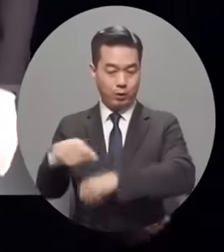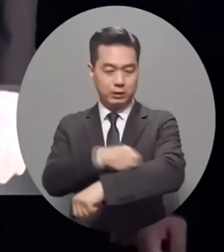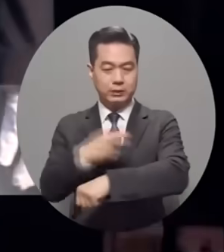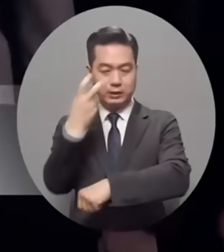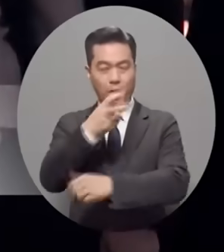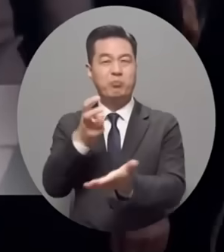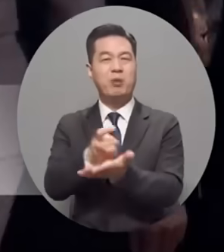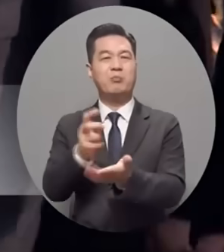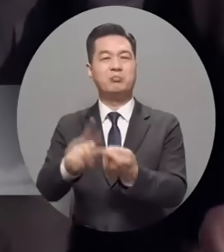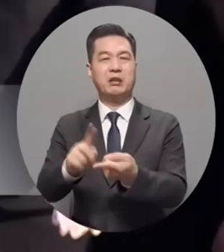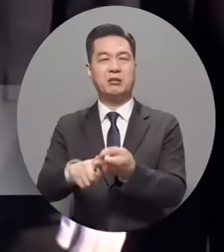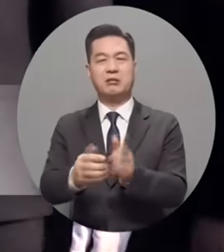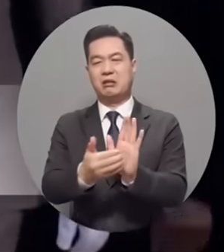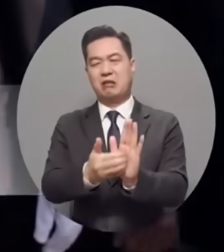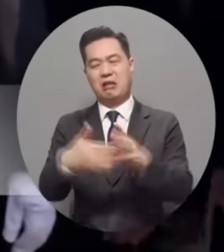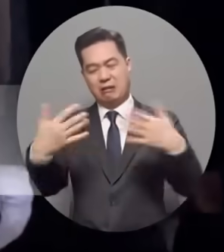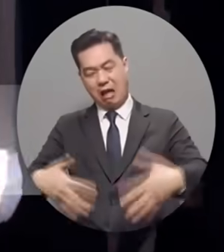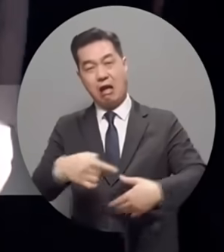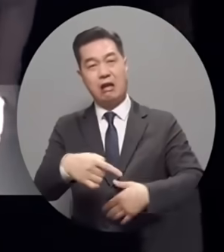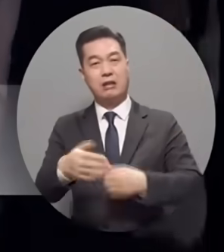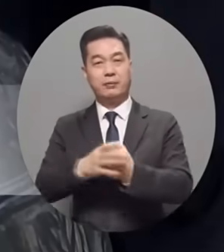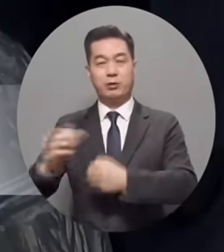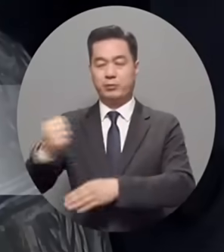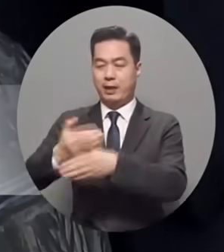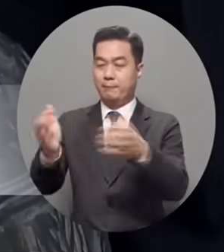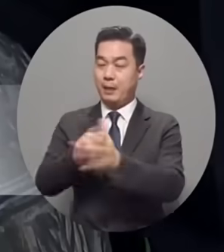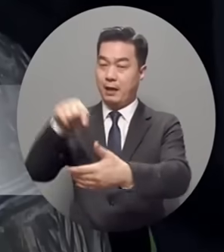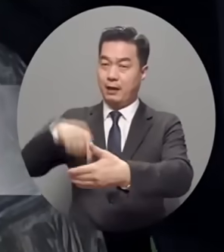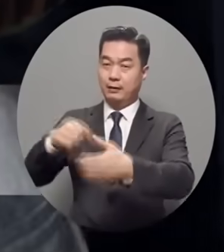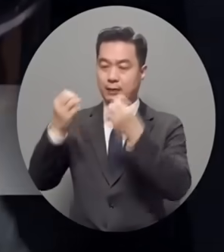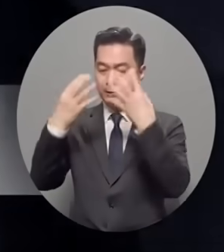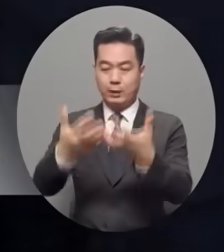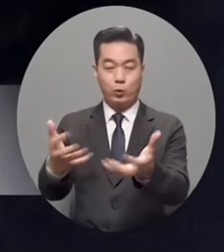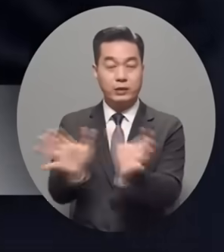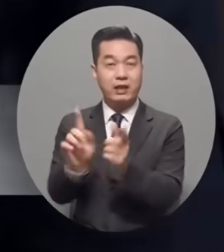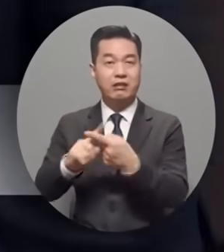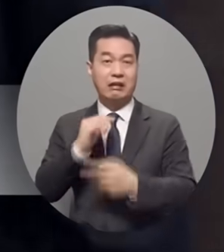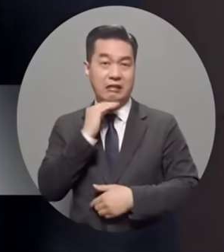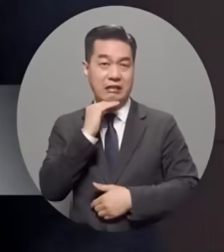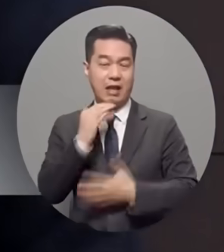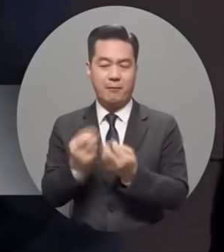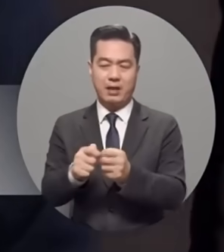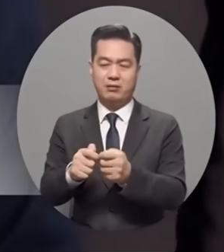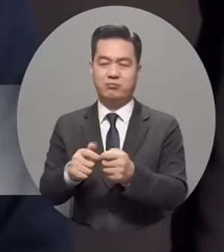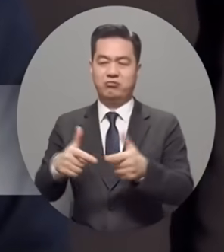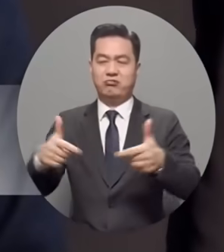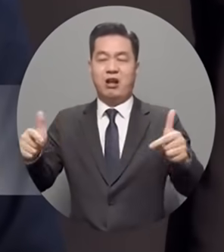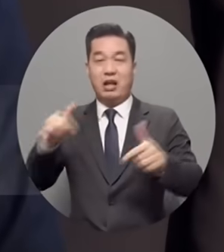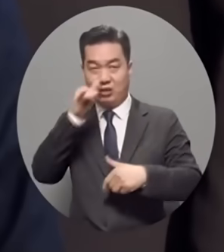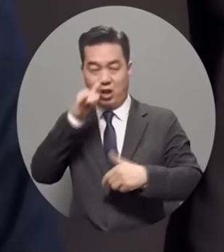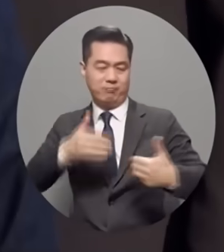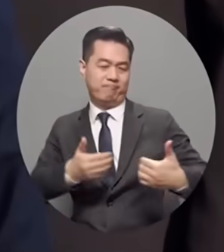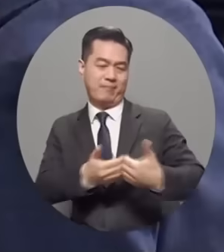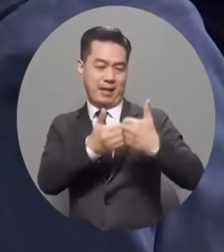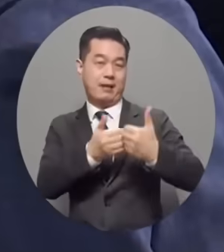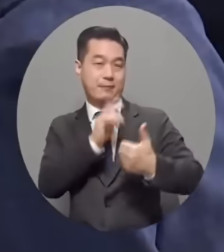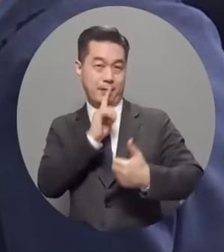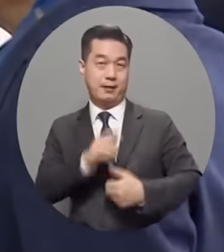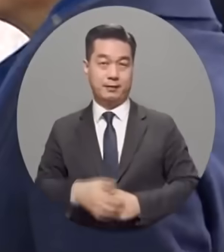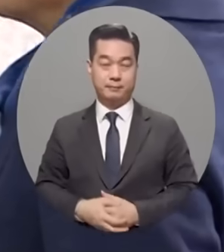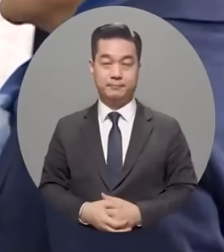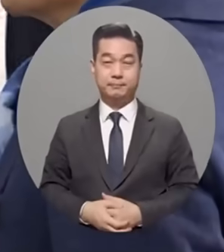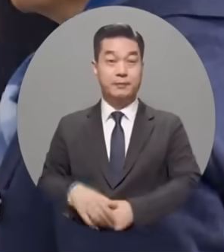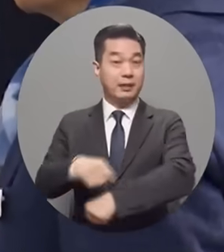맥 빠진 대응으로 국민의힘 안에서도 새로운 세력에 대한 기대감이 커지고 있다며 대립각을 세웠습니다.